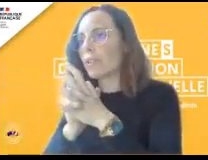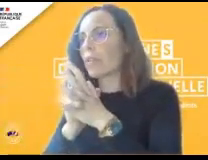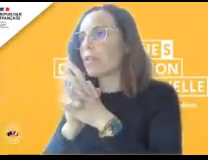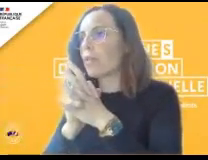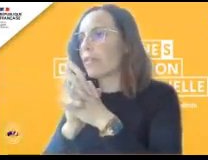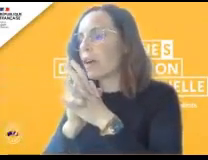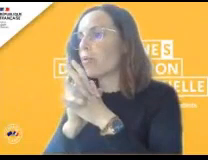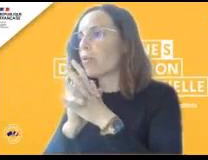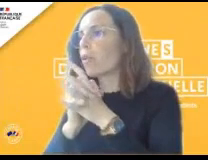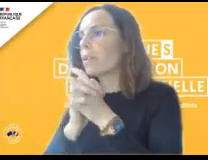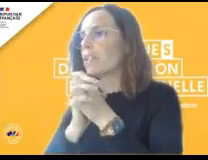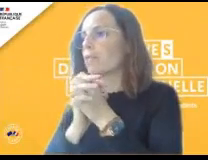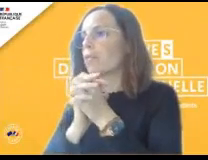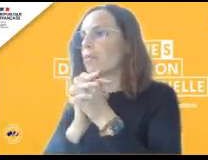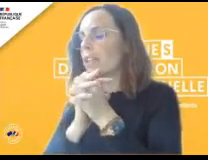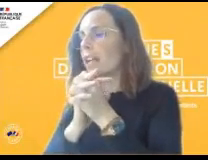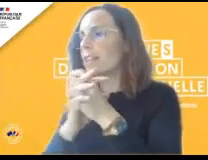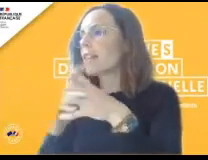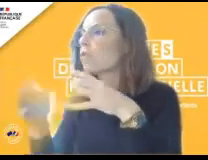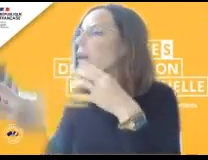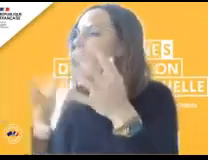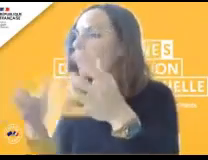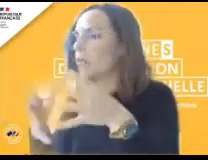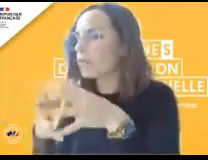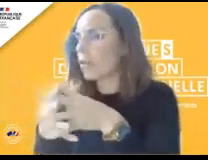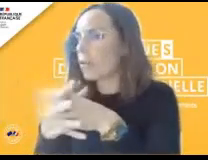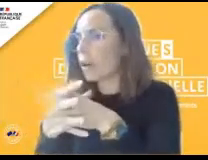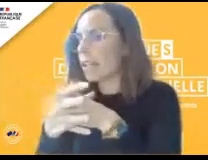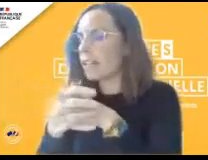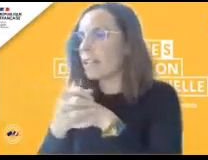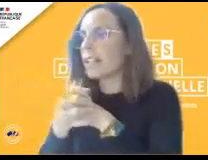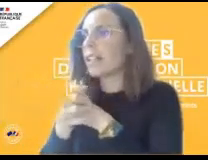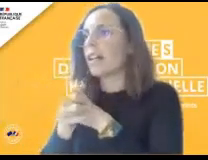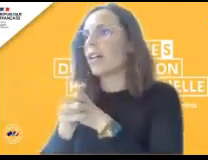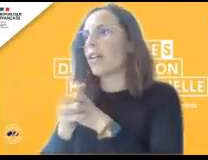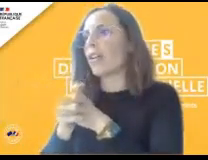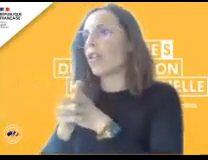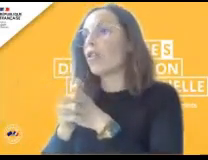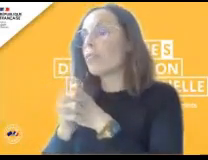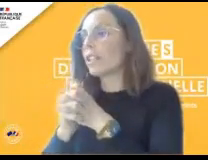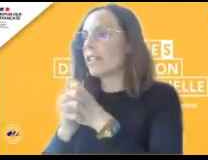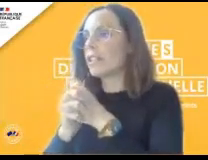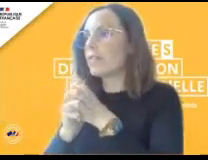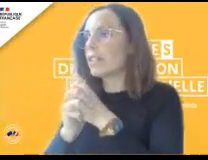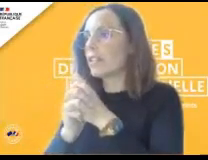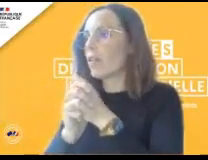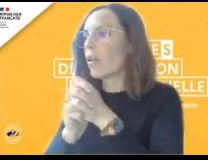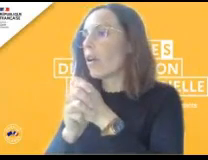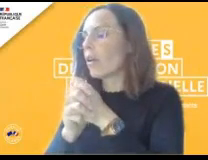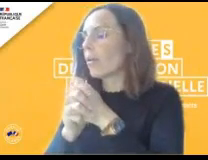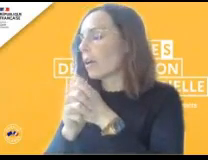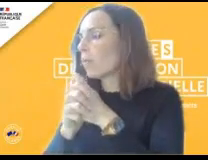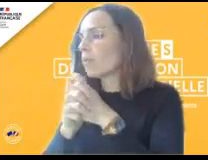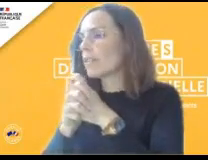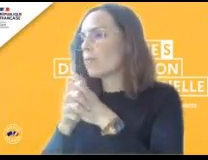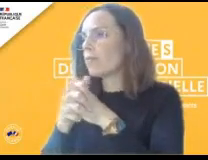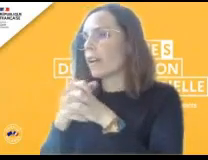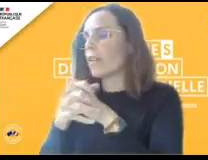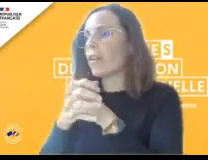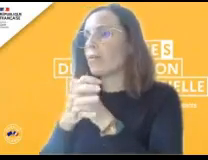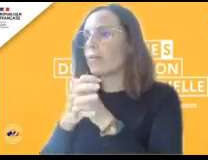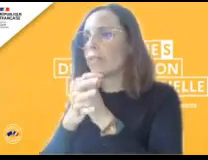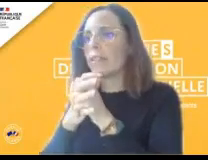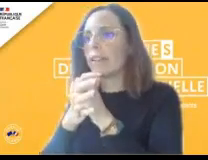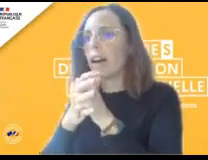nous, au sein du réseau EVA, pour le premier niveau de conseil, ça dure à peu près 2 heures en moyenne. L'objectif, c'est, comme on le disait